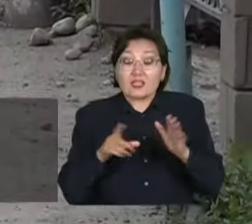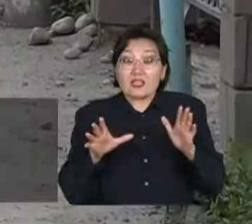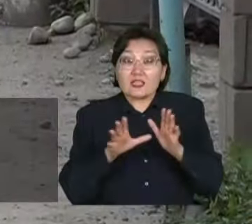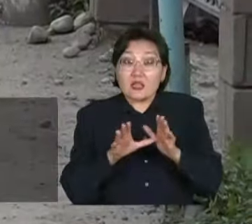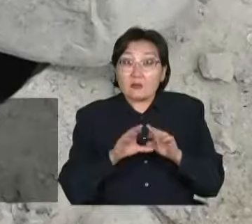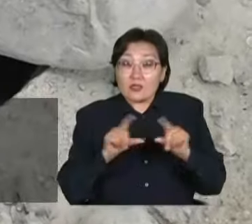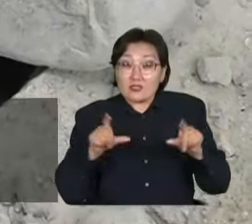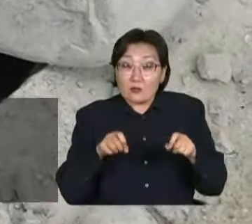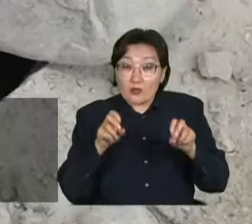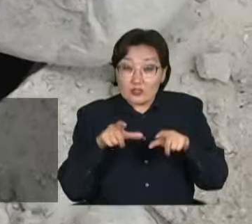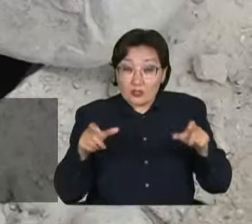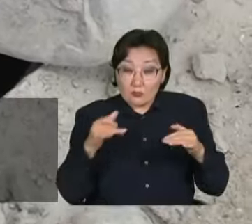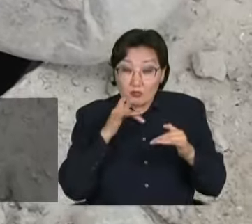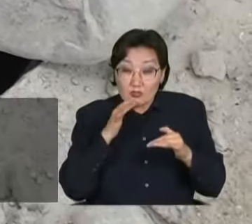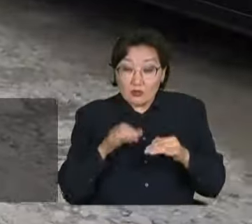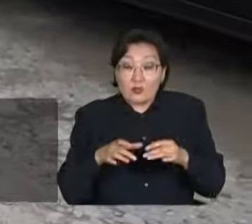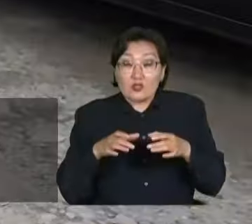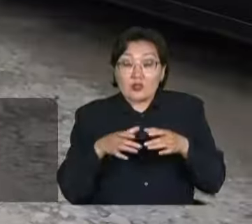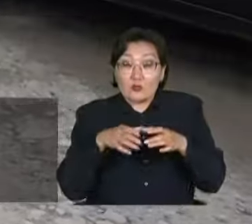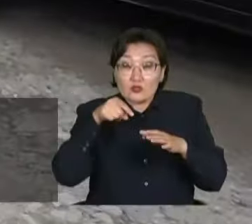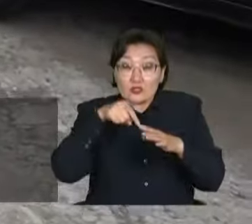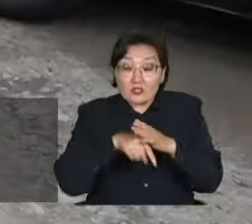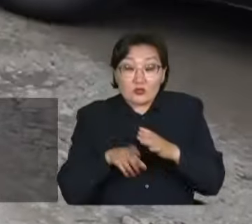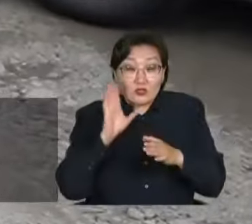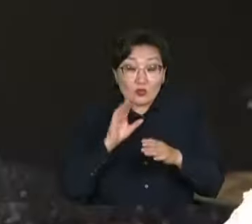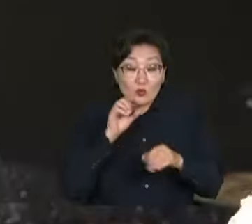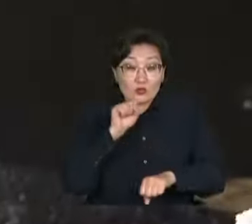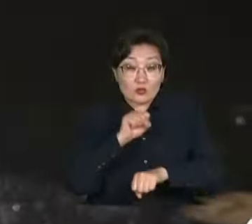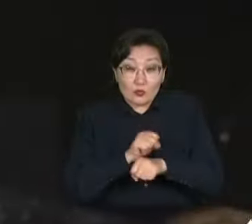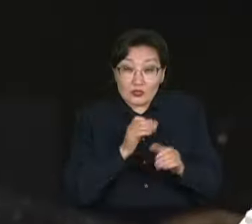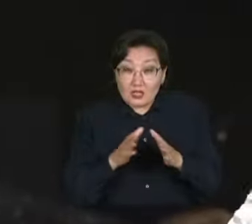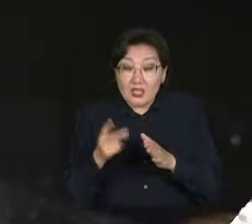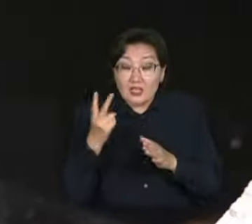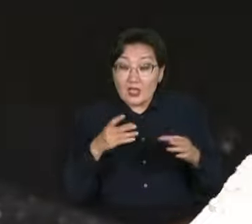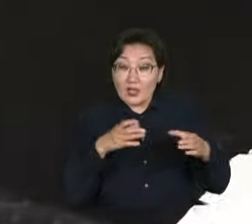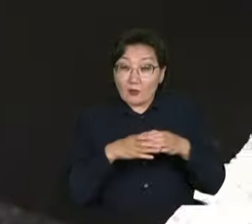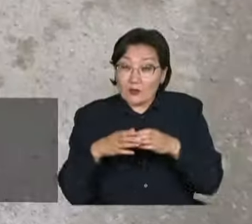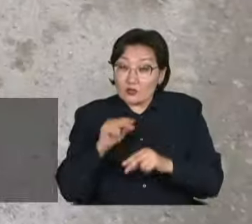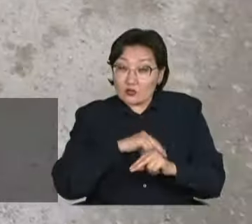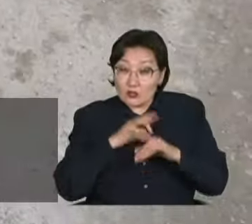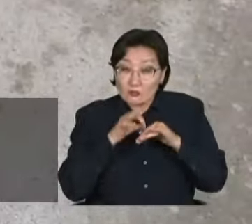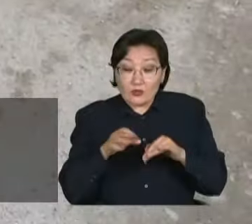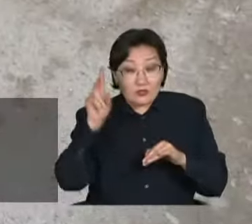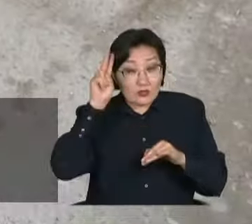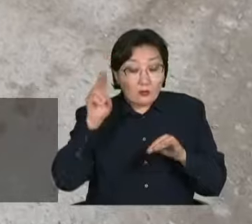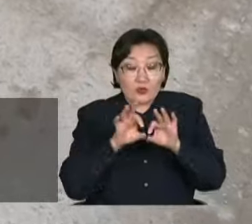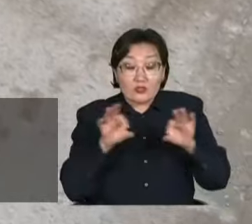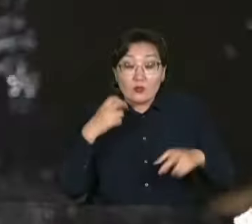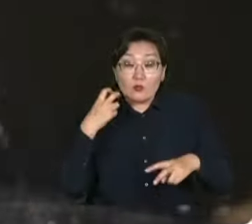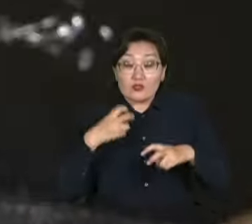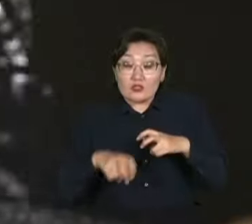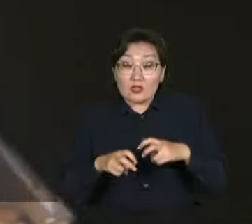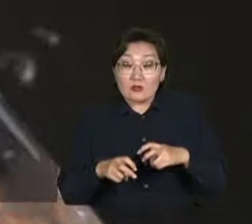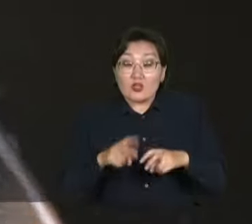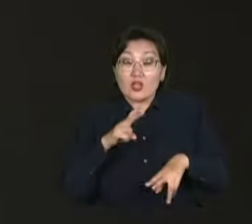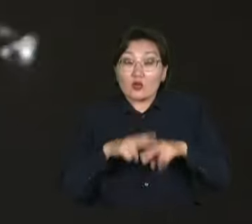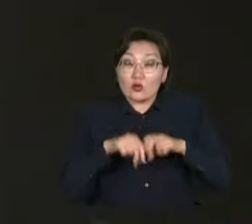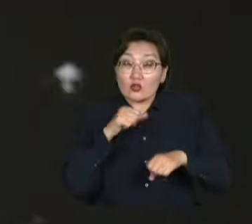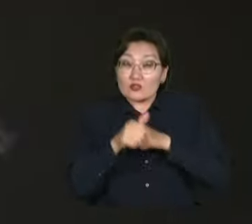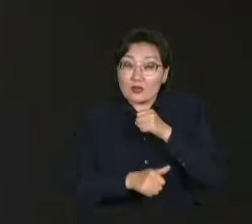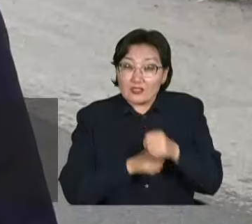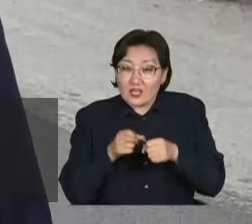басқармасының мамандары. Ал қазіргі уақытта құдықтағы суды тоқтатып реттеу үшін мұнда екі бригада жұмыс істеп жатыр. Кәріз жүйесінің бұзылуына оған түскен құрылыс заттары